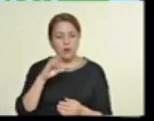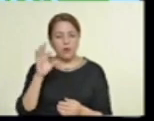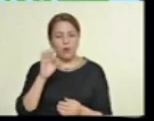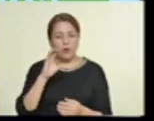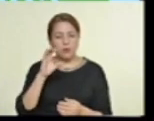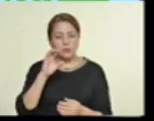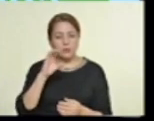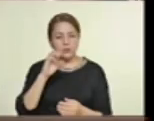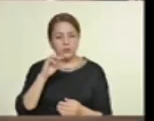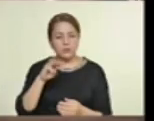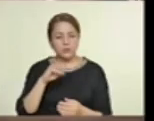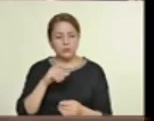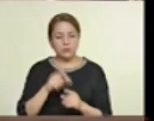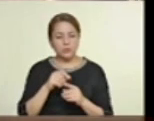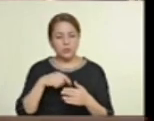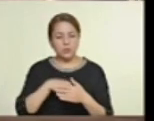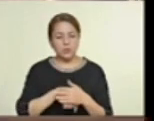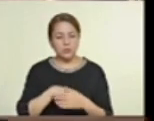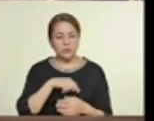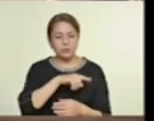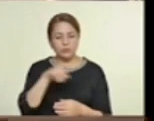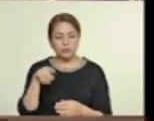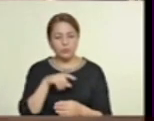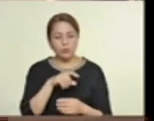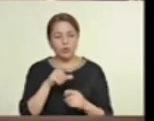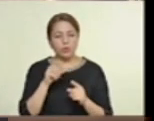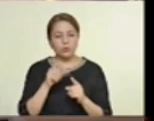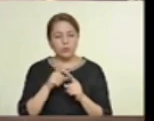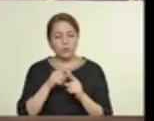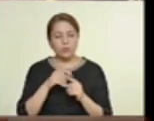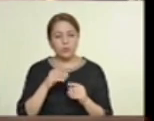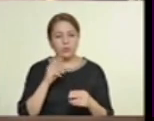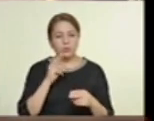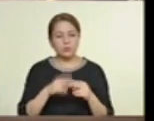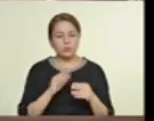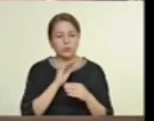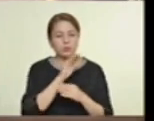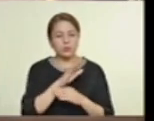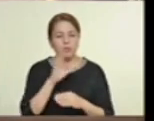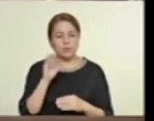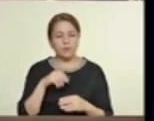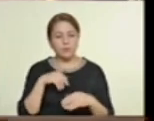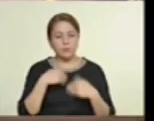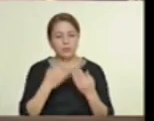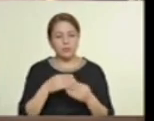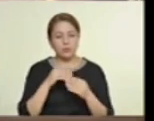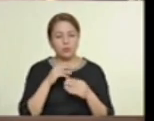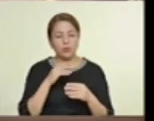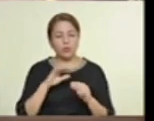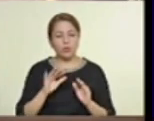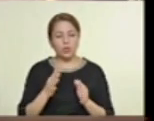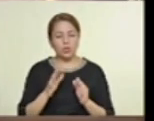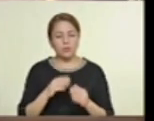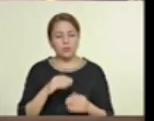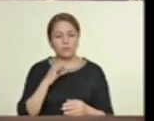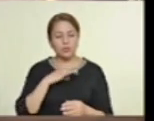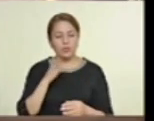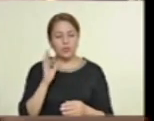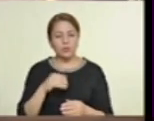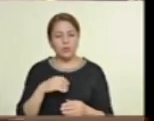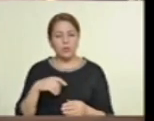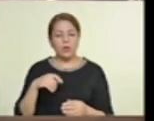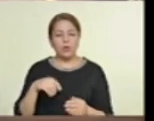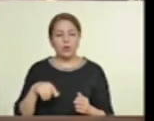edik. Demak, ushbu so'zlarga qo'shimchalar qo'shiladi va quyidagi holatlarda ishlatiladi. Yo'l